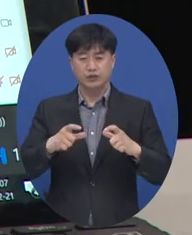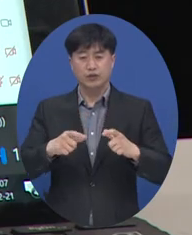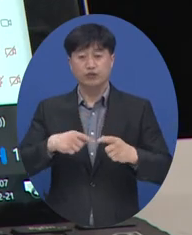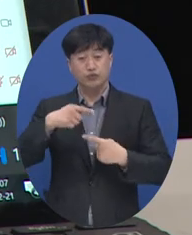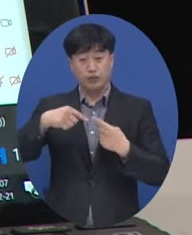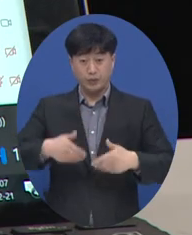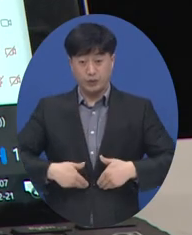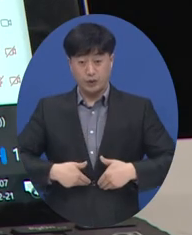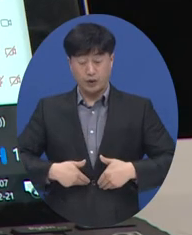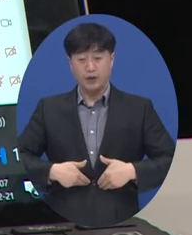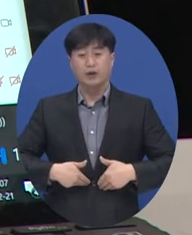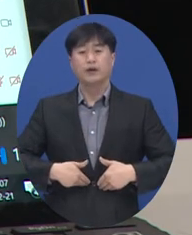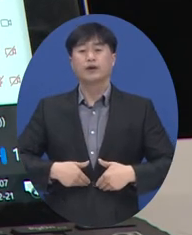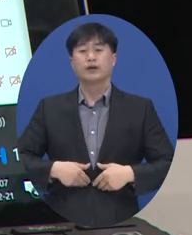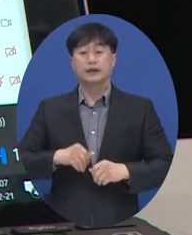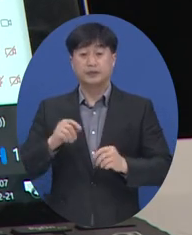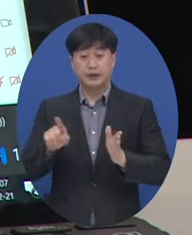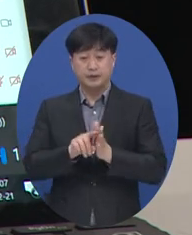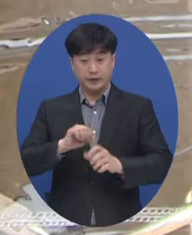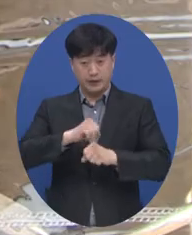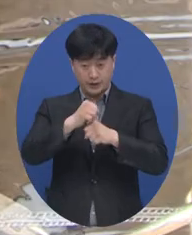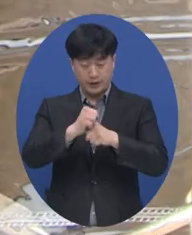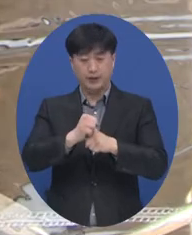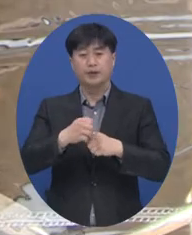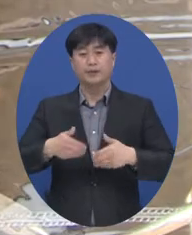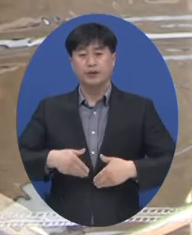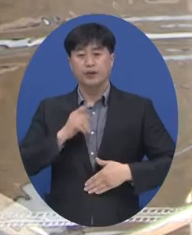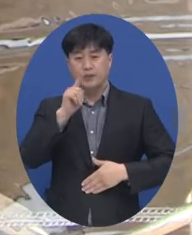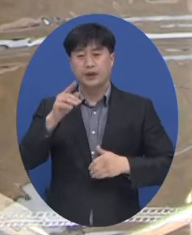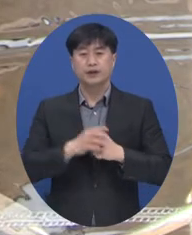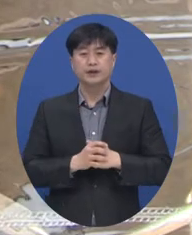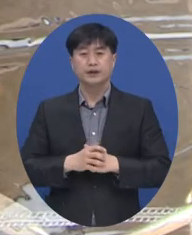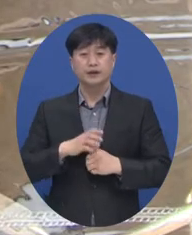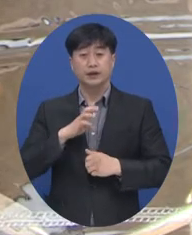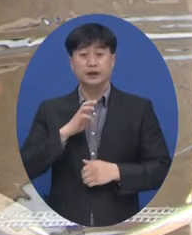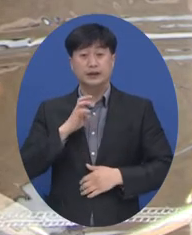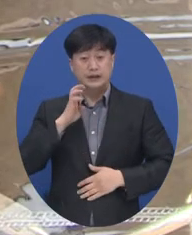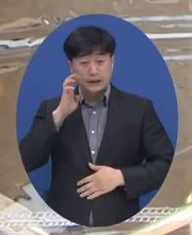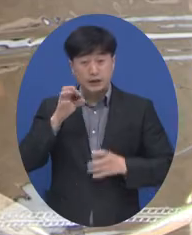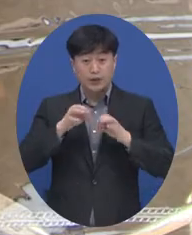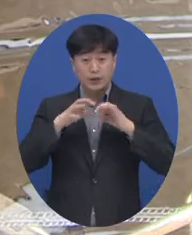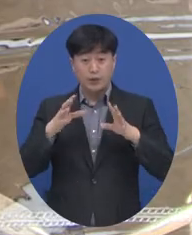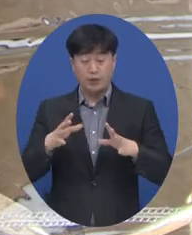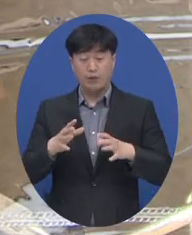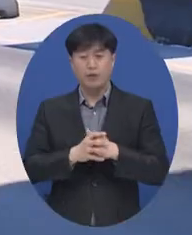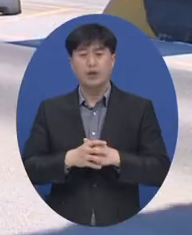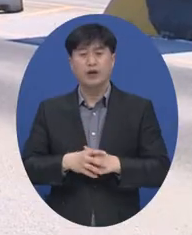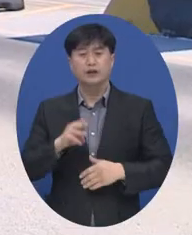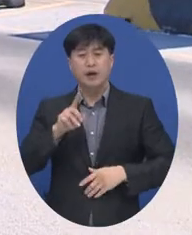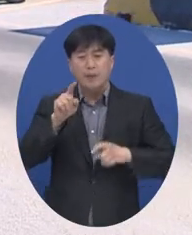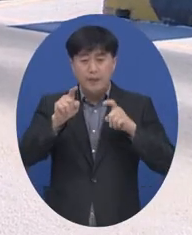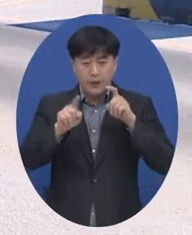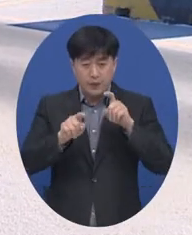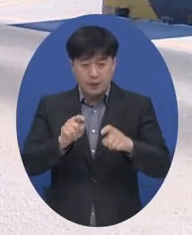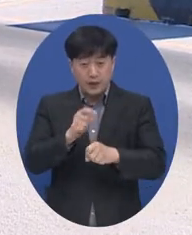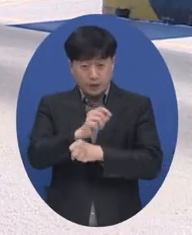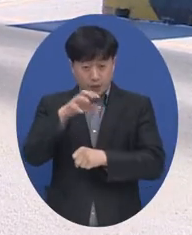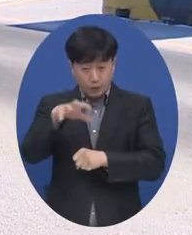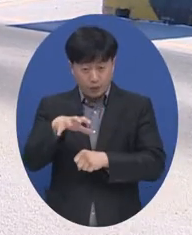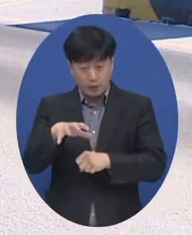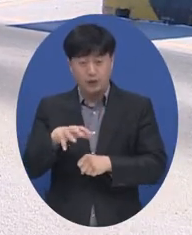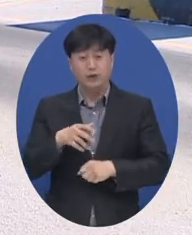쌓아야 한다는 데 공감했습니다 40 열간 임진각 현장 집무실을 머물고 삼보일배 를 하며